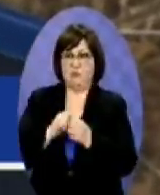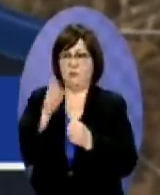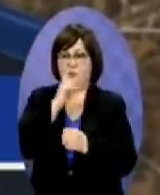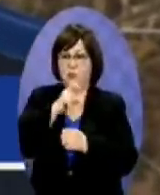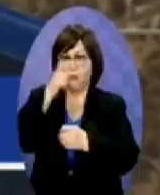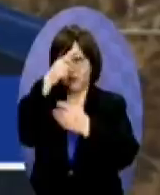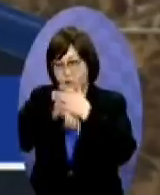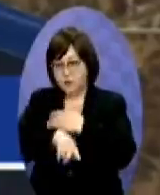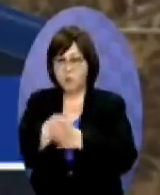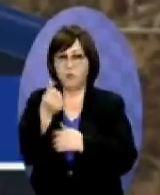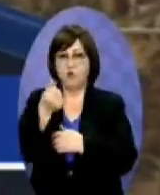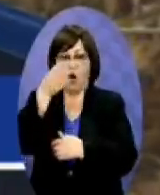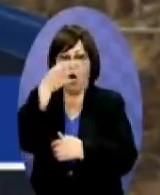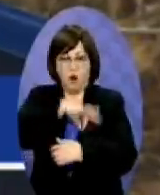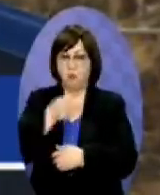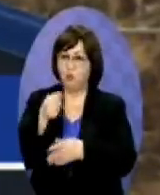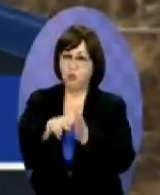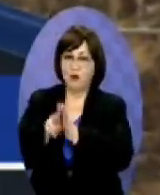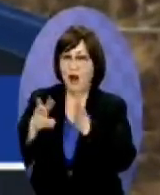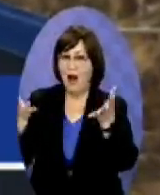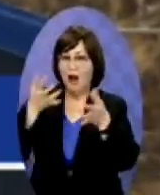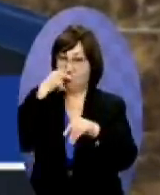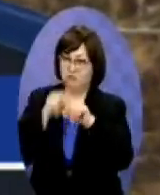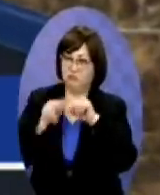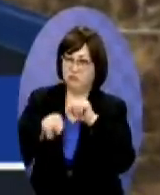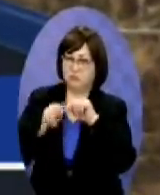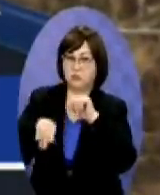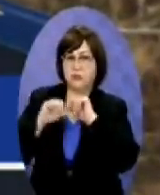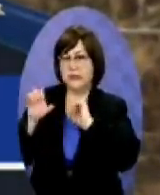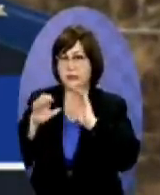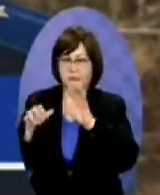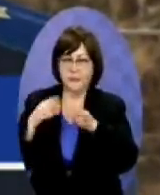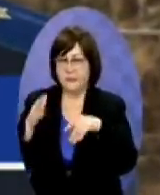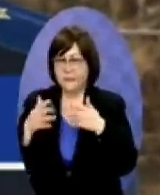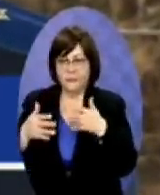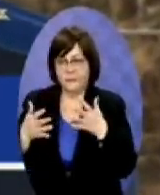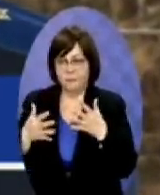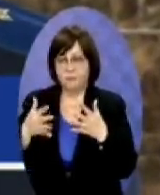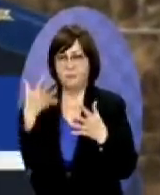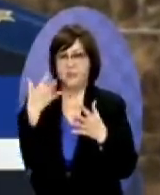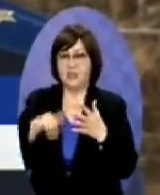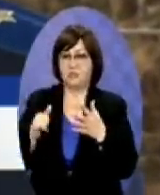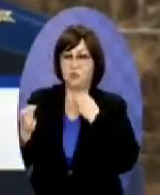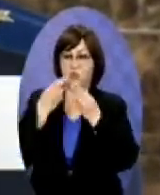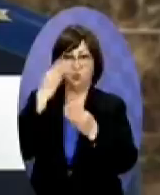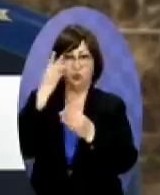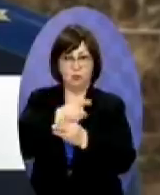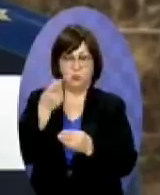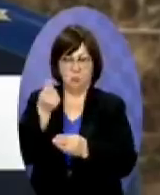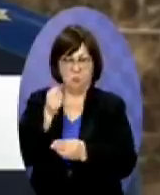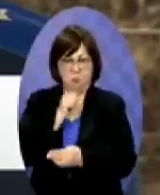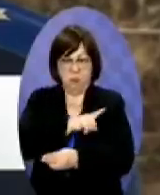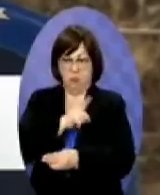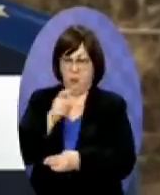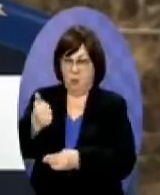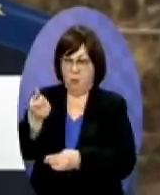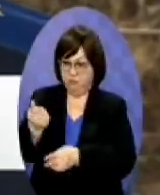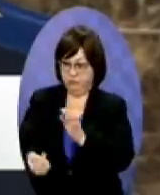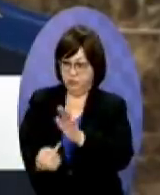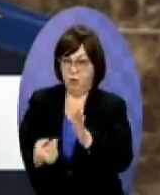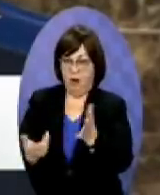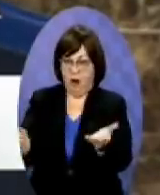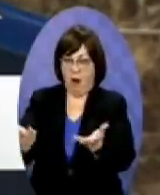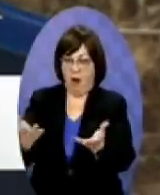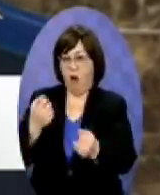дүн шинжилгээ хийдэг. За энэ чиг үүргийнхаа хүрээнд зарим нэр бүхий шүүгч нарын хөрөнгө орлогын мэдүүлэг үнэлттэй эсхийг